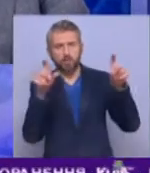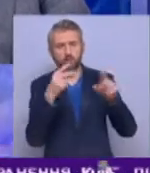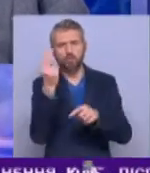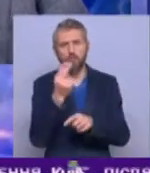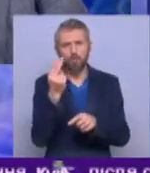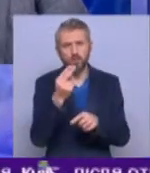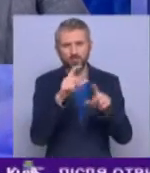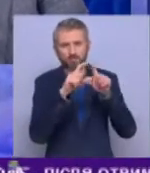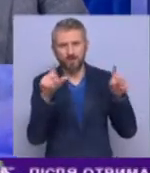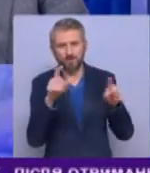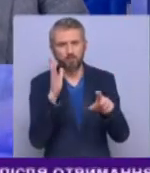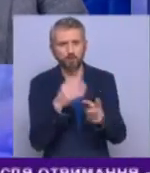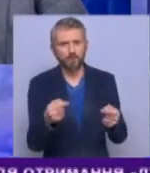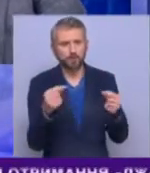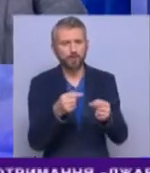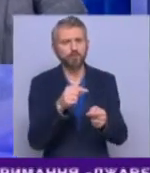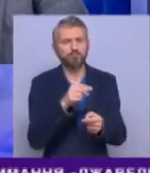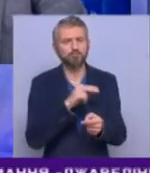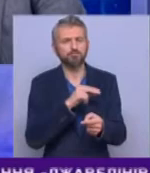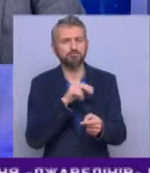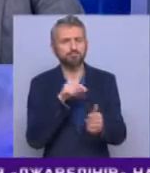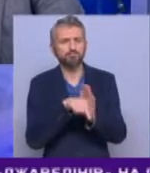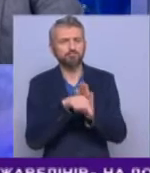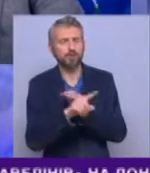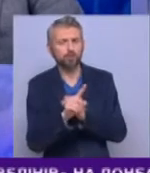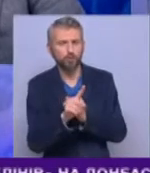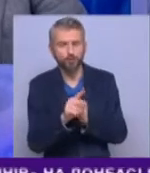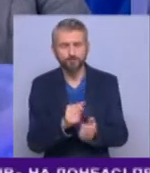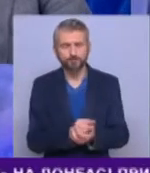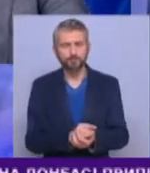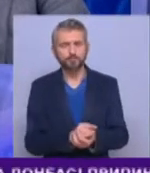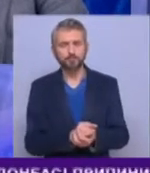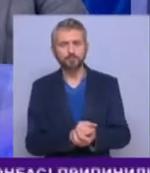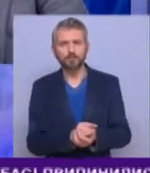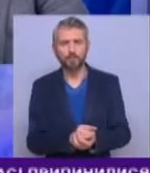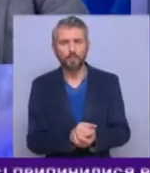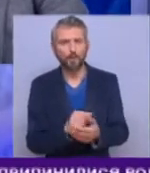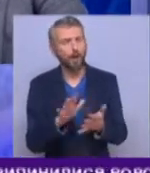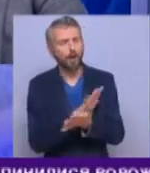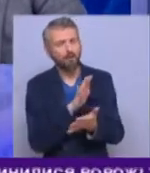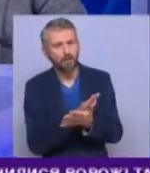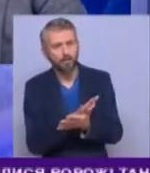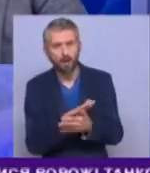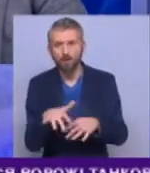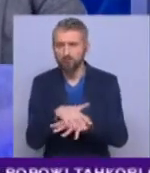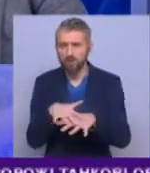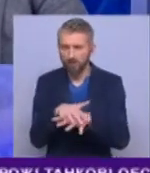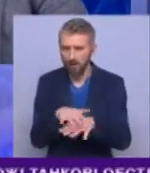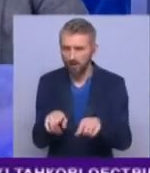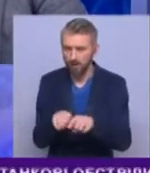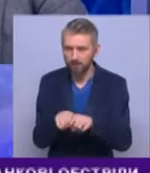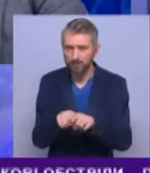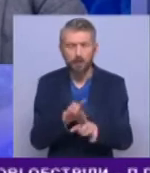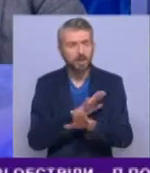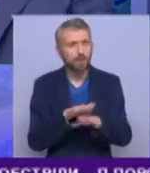кольором ленти, відповідно функціоналу. Бренд там, функціонал. Функціоналу. Тобто, що це газети. І на базарах так само буде?